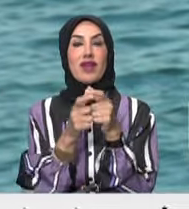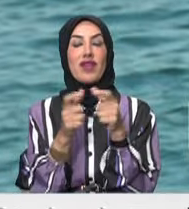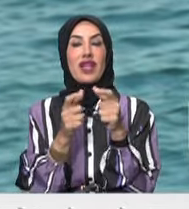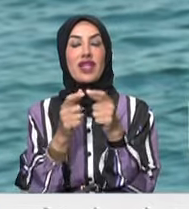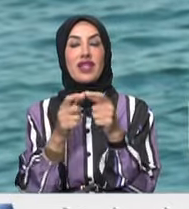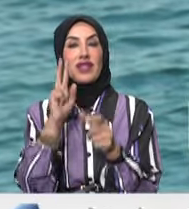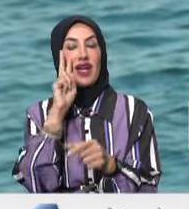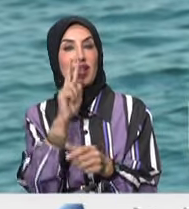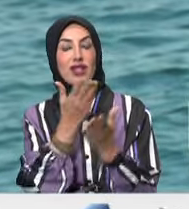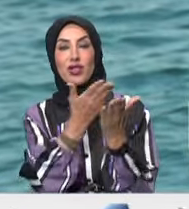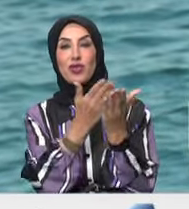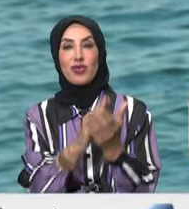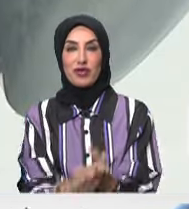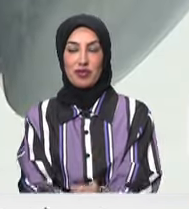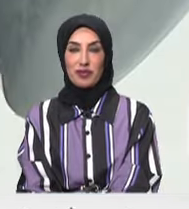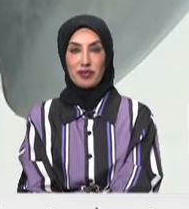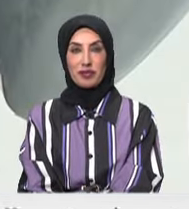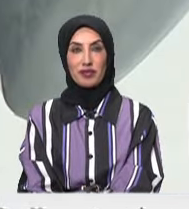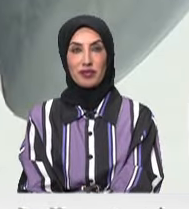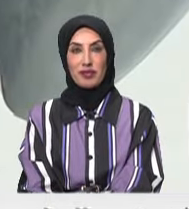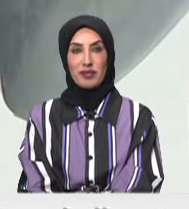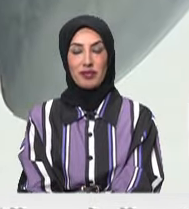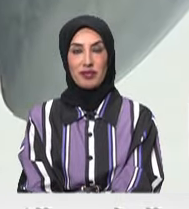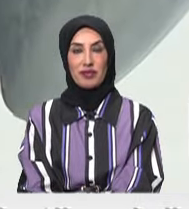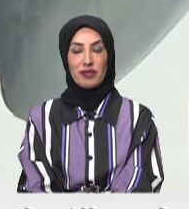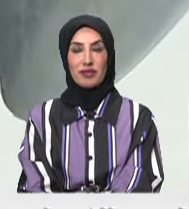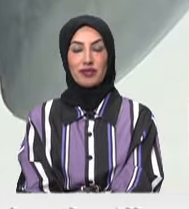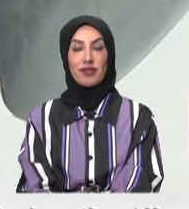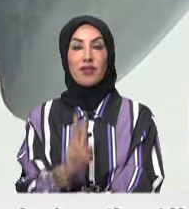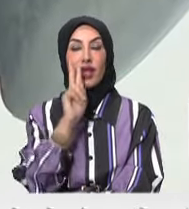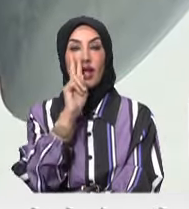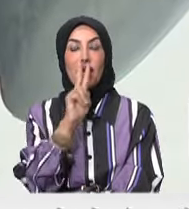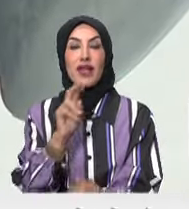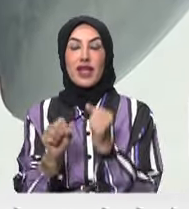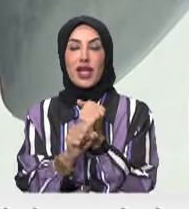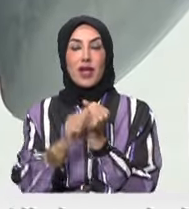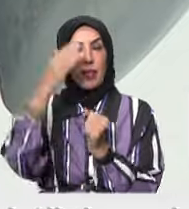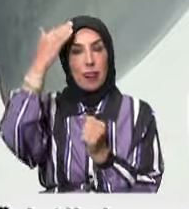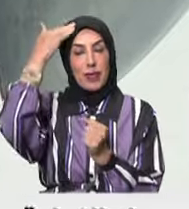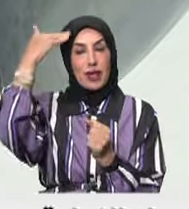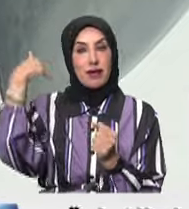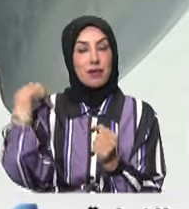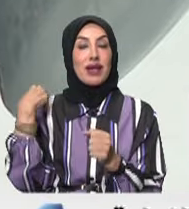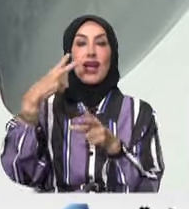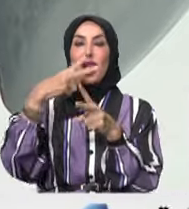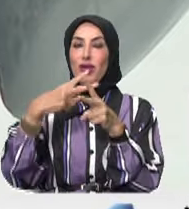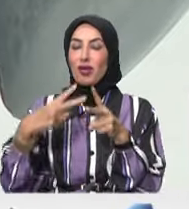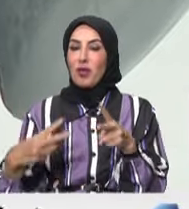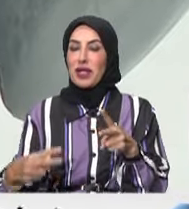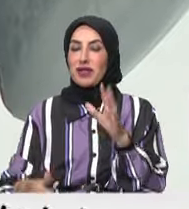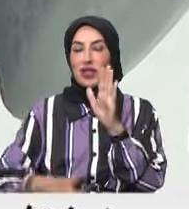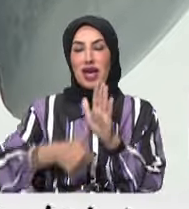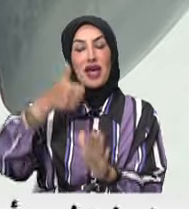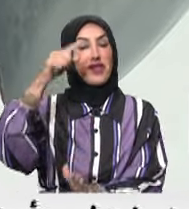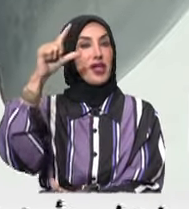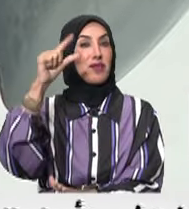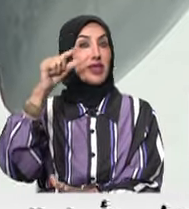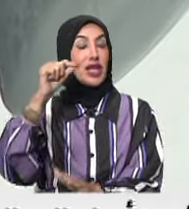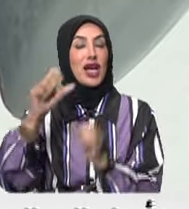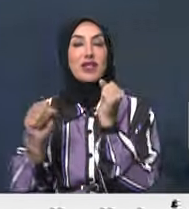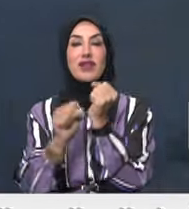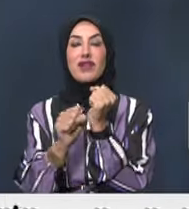مختلف اقسامها بعد ان اثبتت المراه الكويتيه دارتها بالعمل في